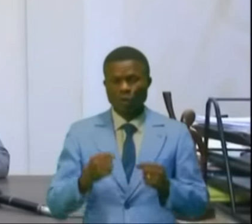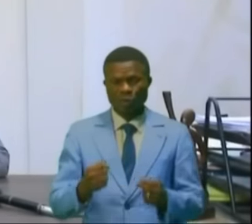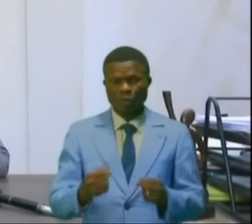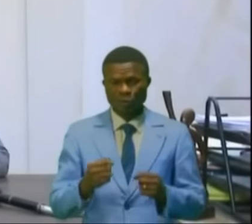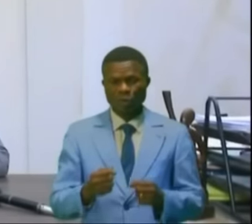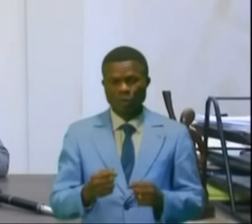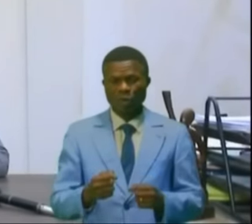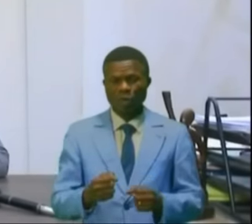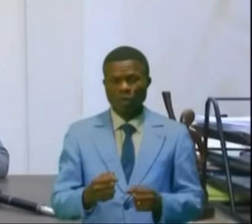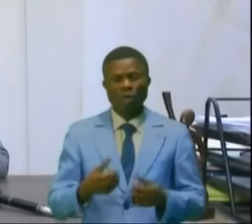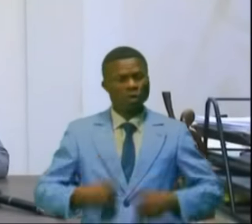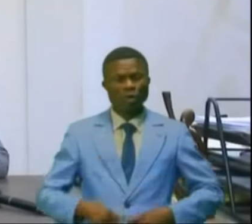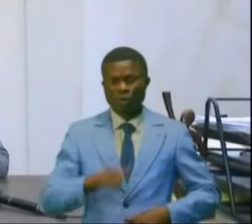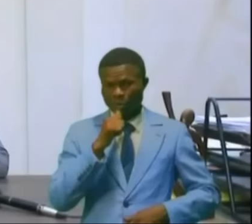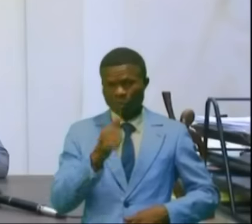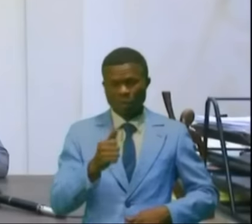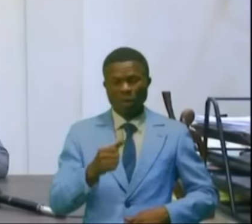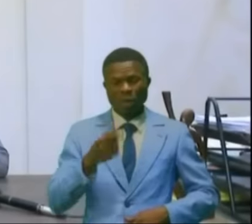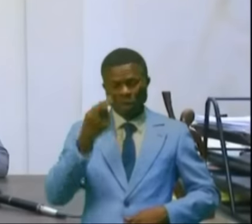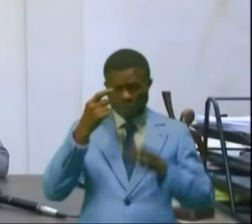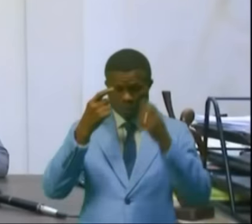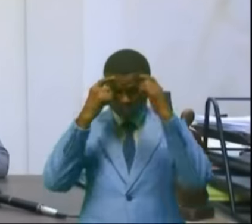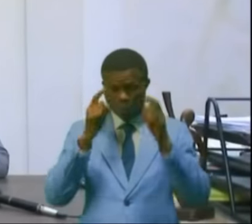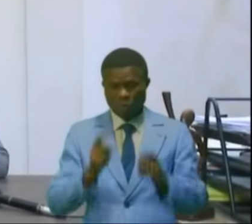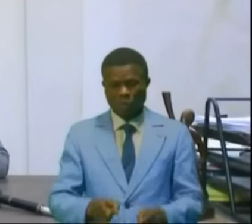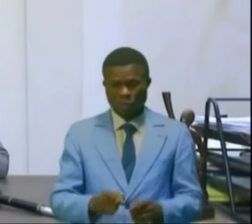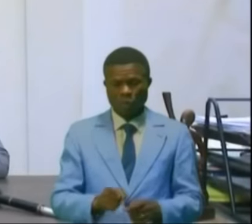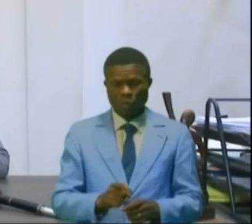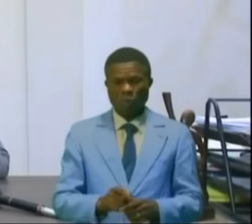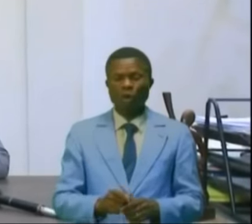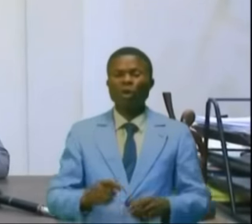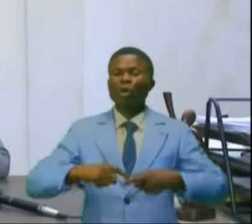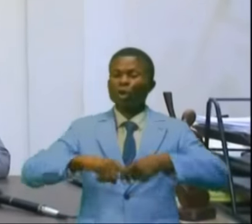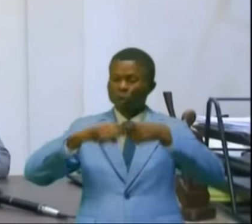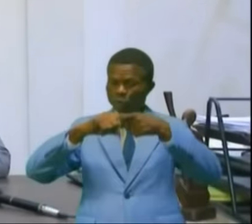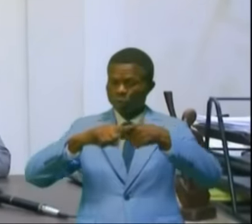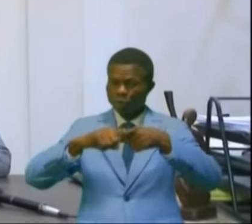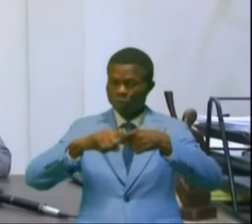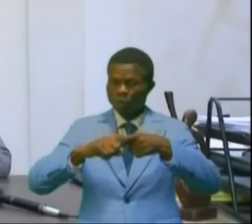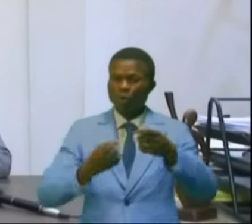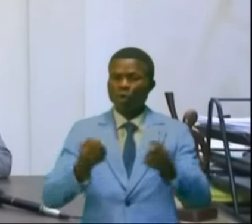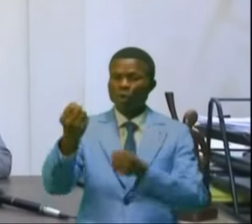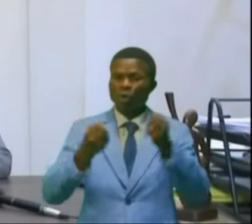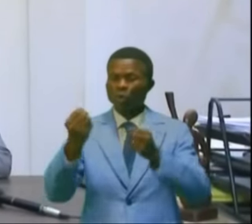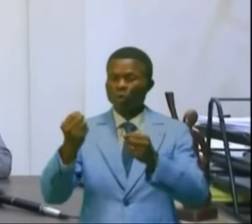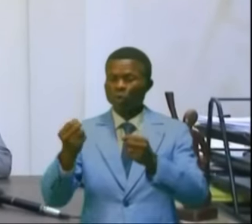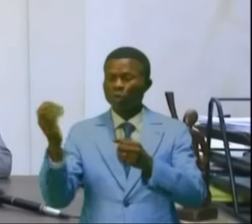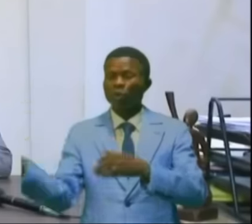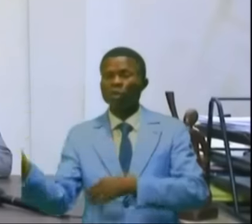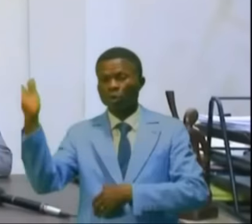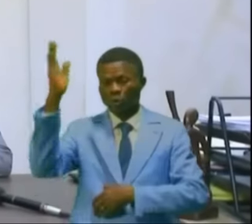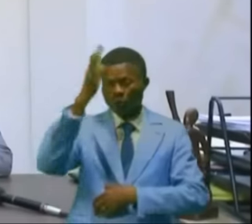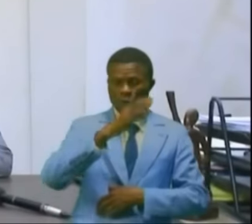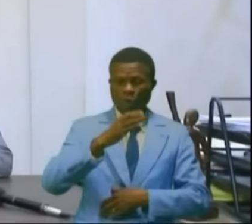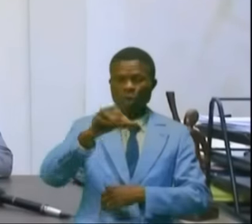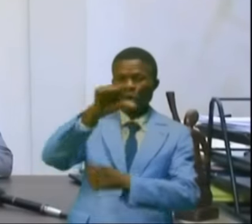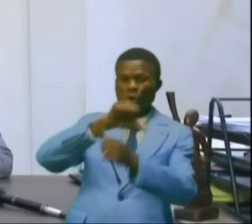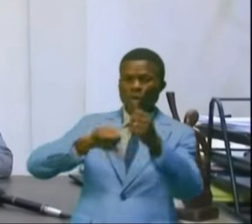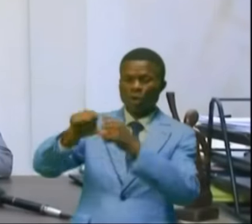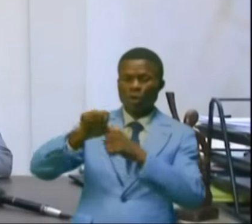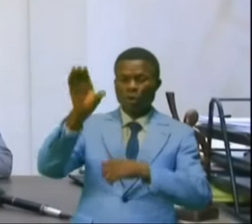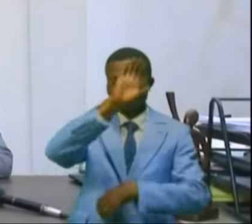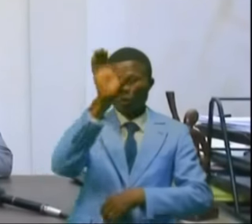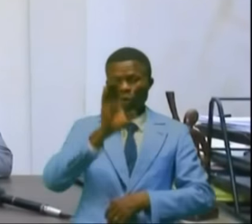aucun effort pour que des mesures idoines interdisant la circulation la journée dans le périmètre de notre